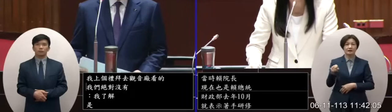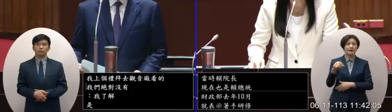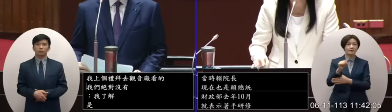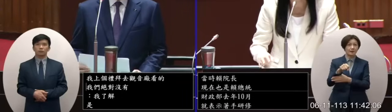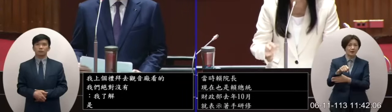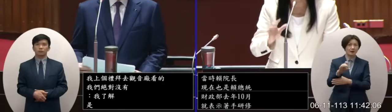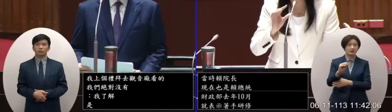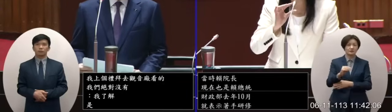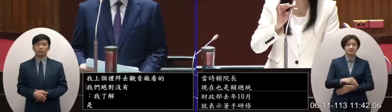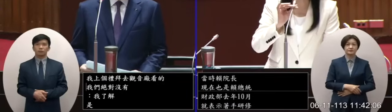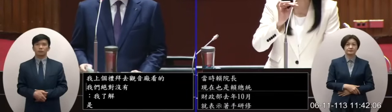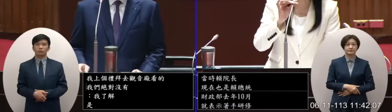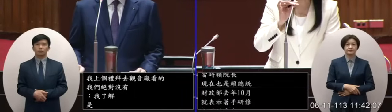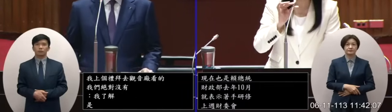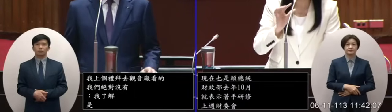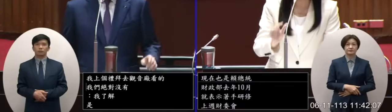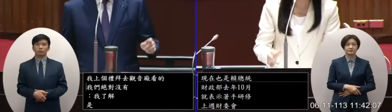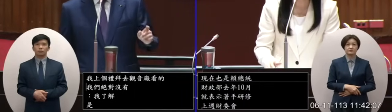前修法进度到哪里？